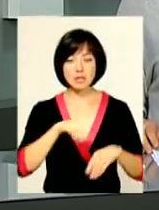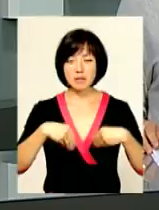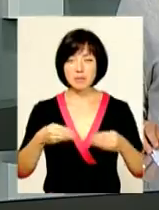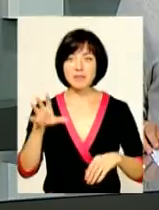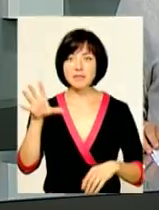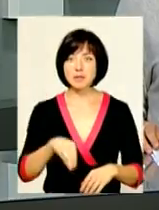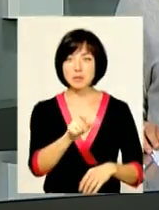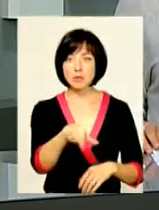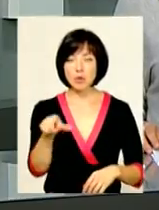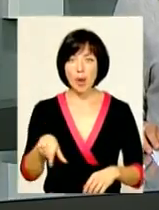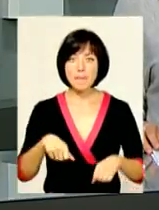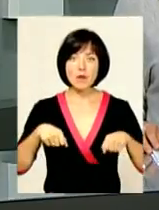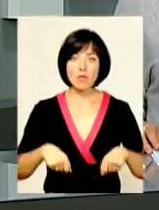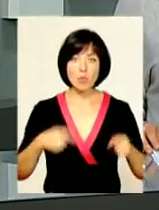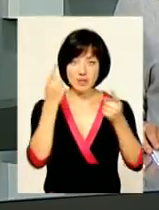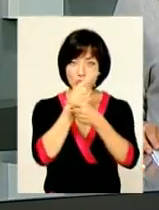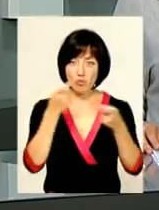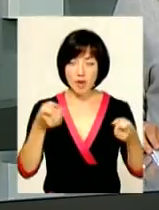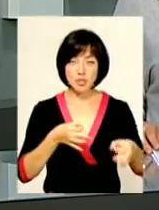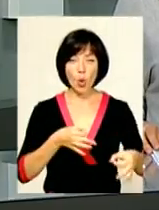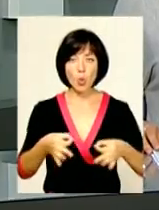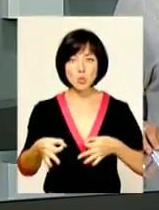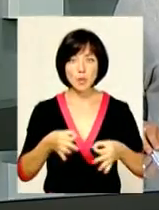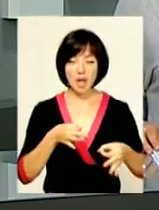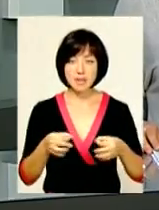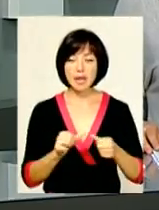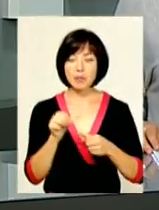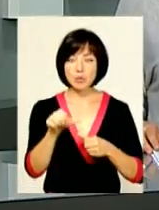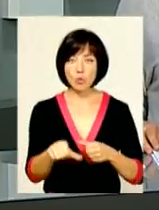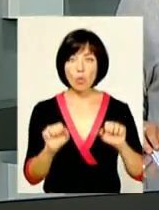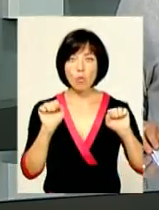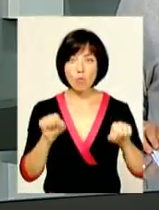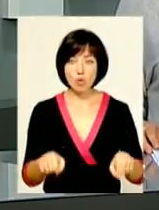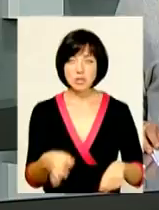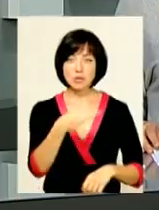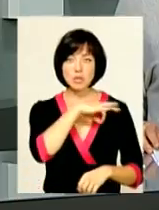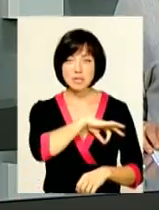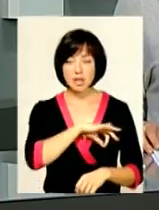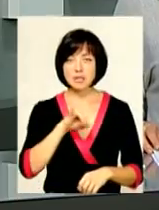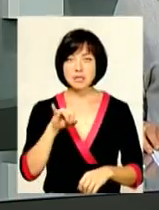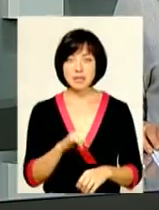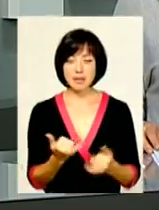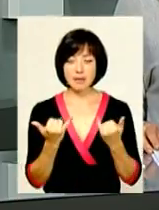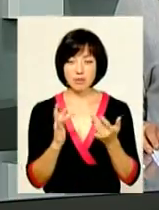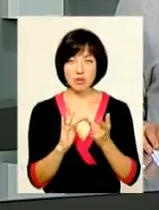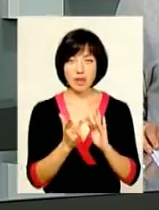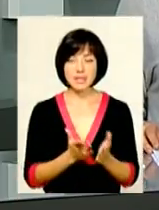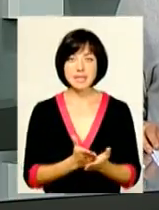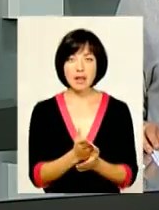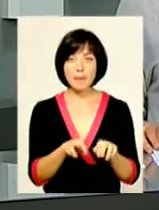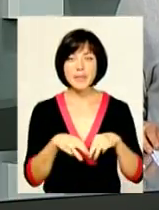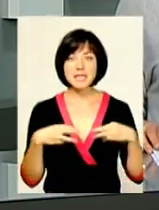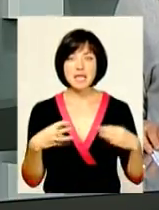всім краянам правову інформацію та консультації. Крім того, там можна буде скористатися і онлайн-сервісами